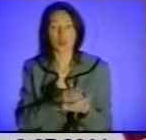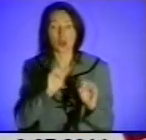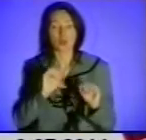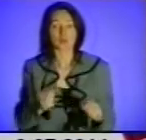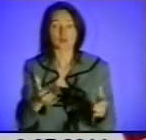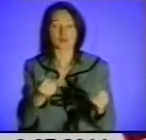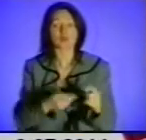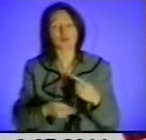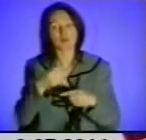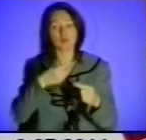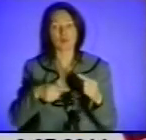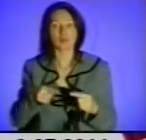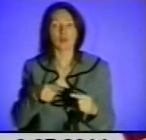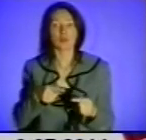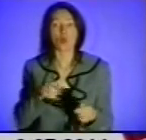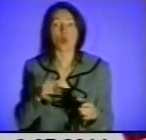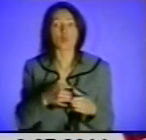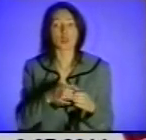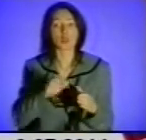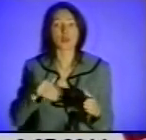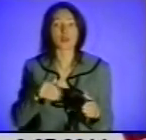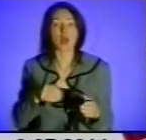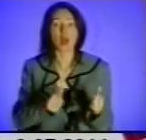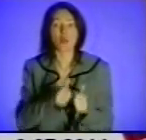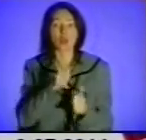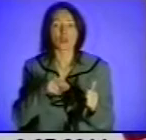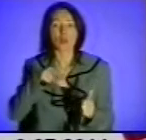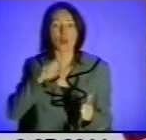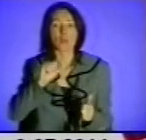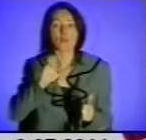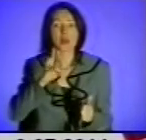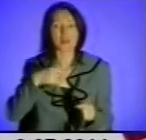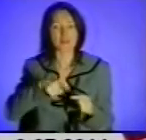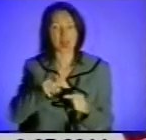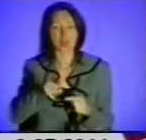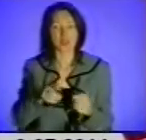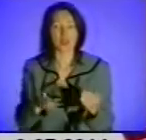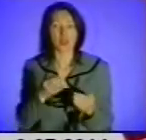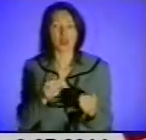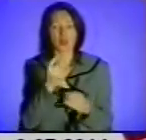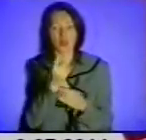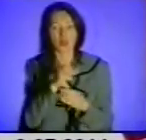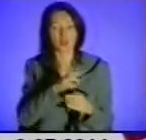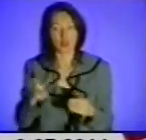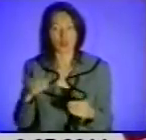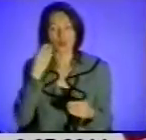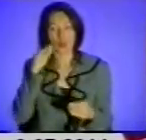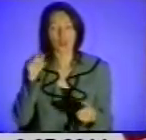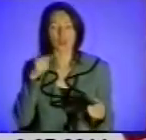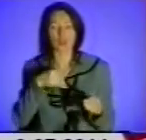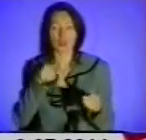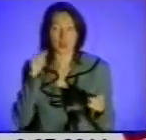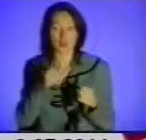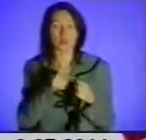серії після матчевих пенальті. Однак 11-метрові влучніше пробили військові. Незважаючи на результат,